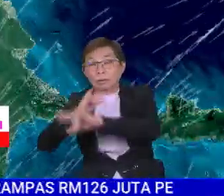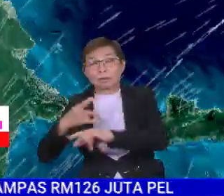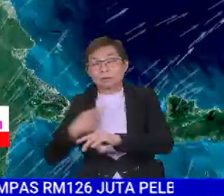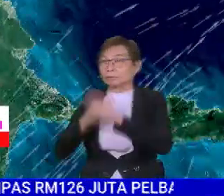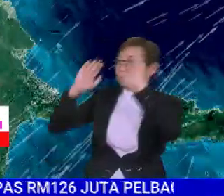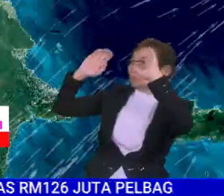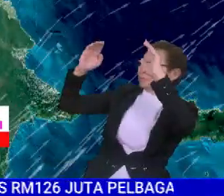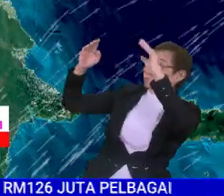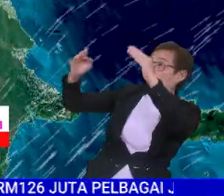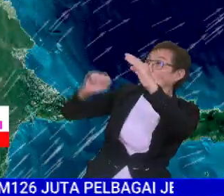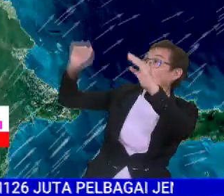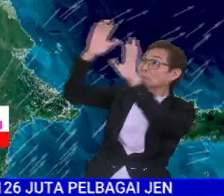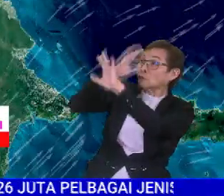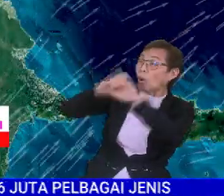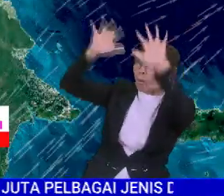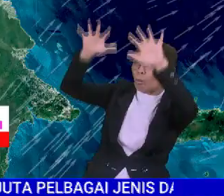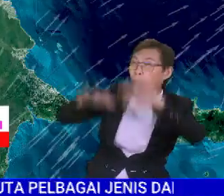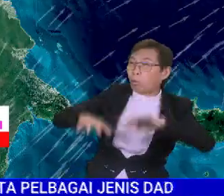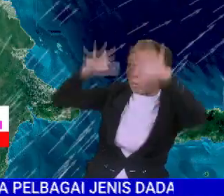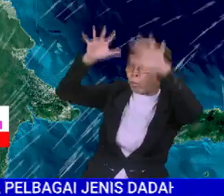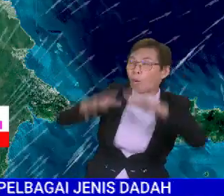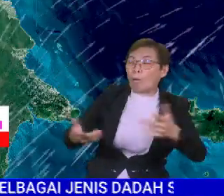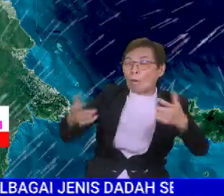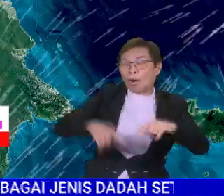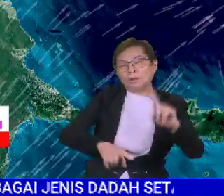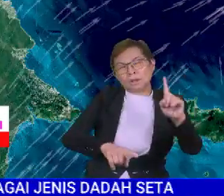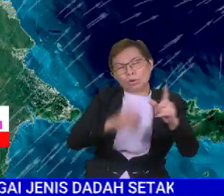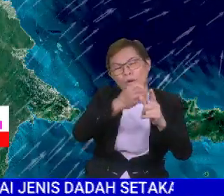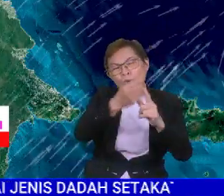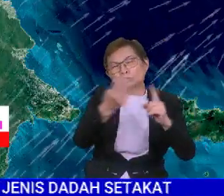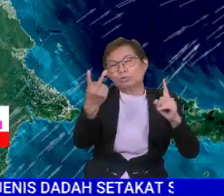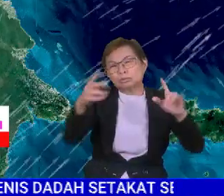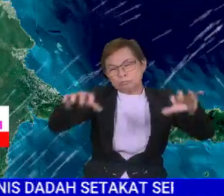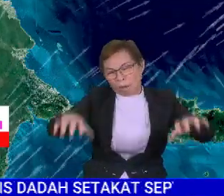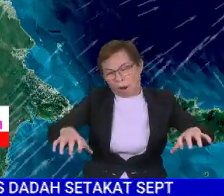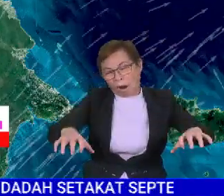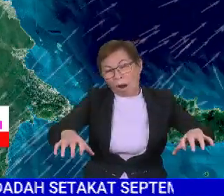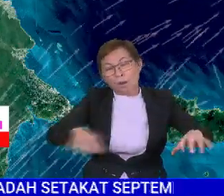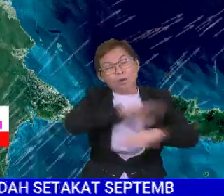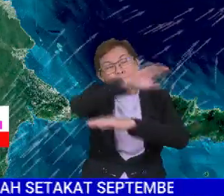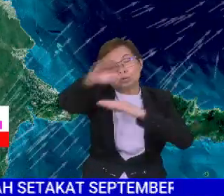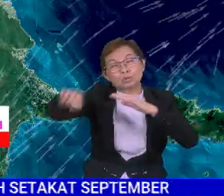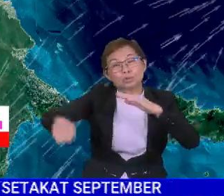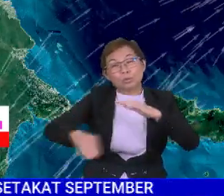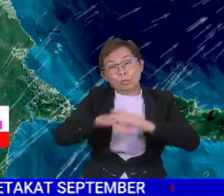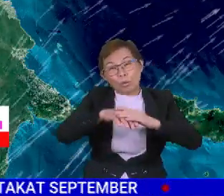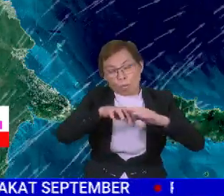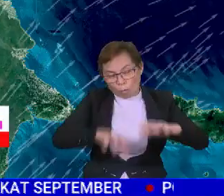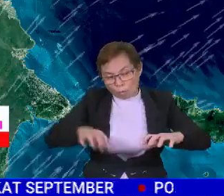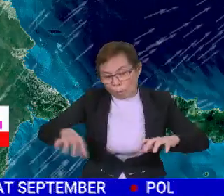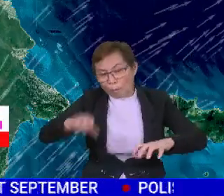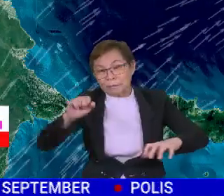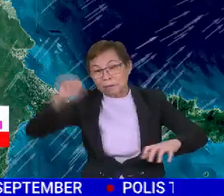dapat diperhatikan ketika ini, hujan lebat kini sedang berlaku di satu dua tempat melibatkan hampir kesemua bahagian di